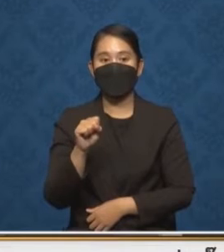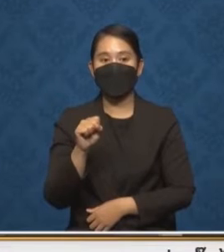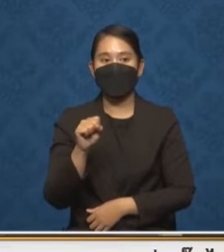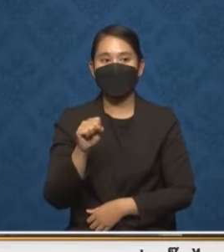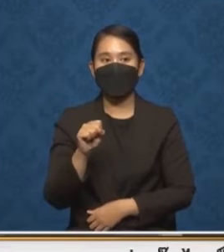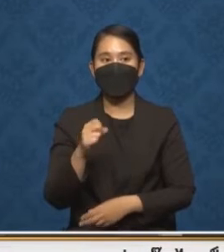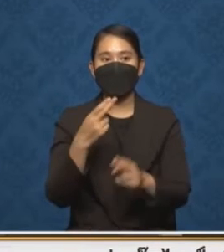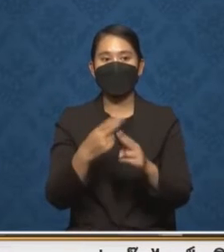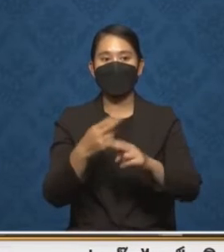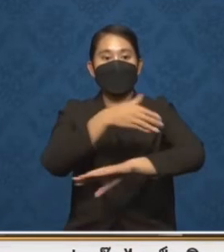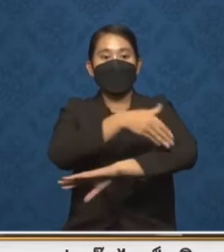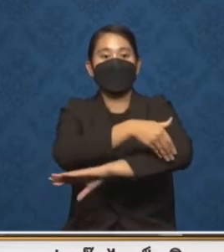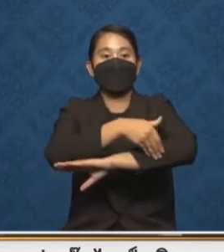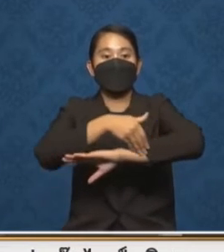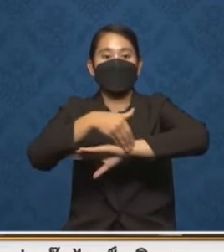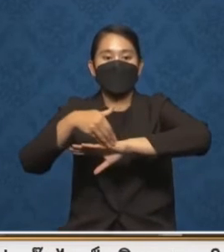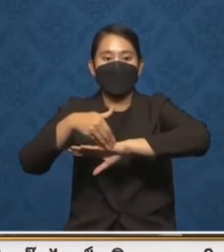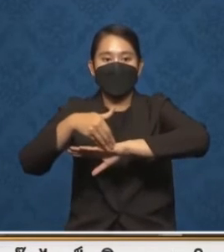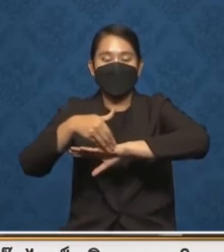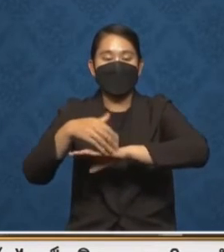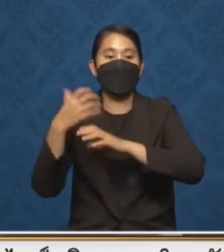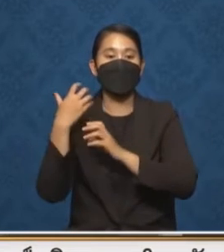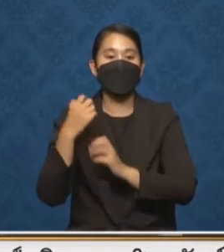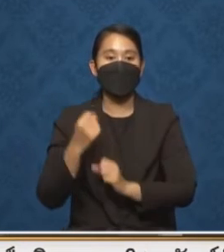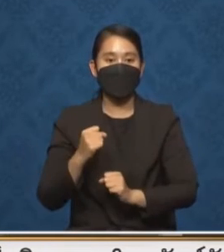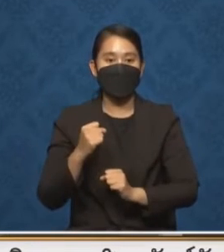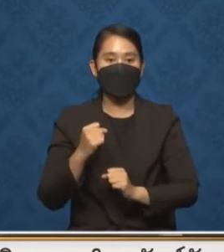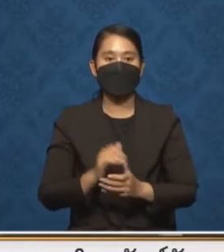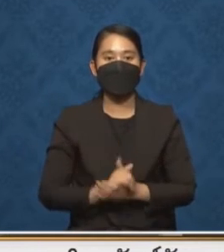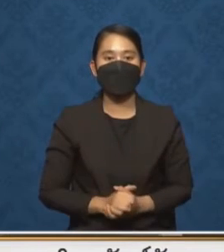แบเปชีไยชื่อ พักประชาธิปัตร